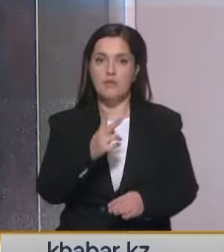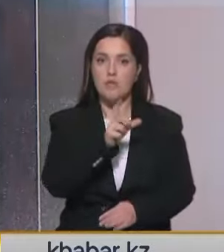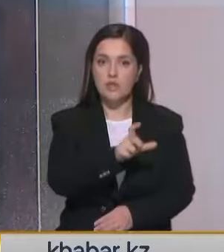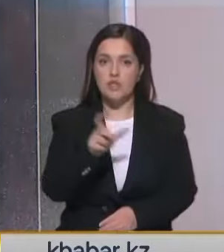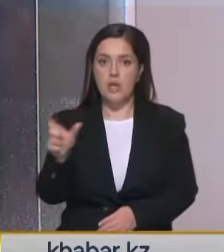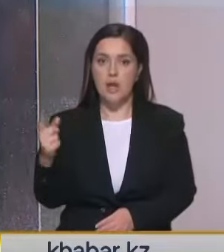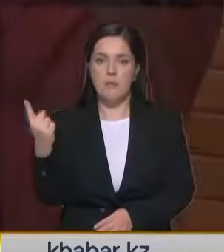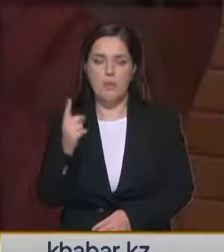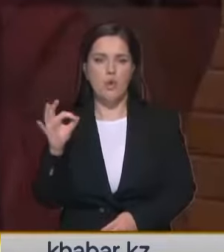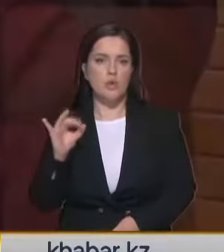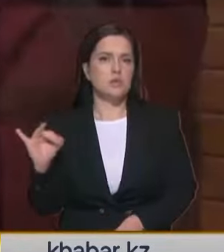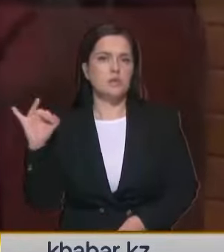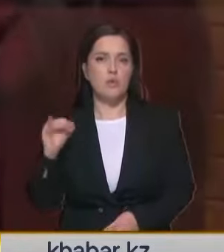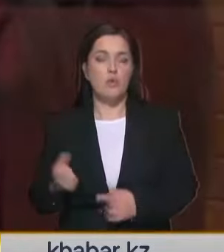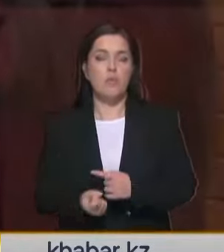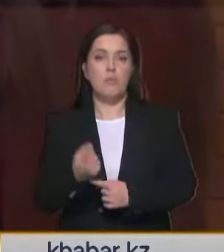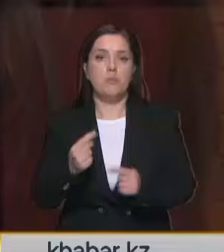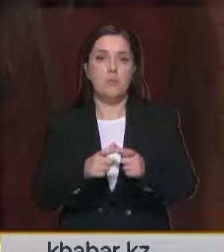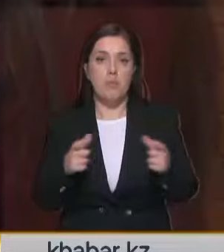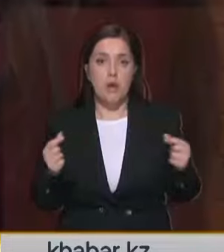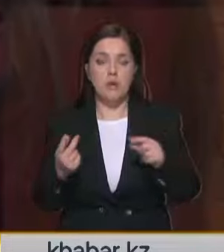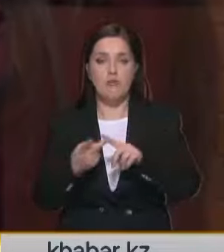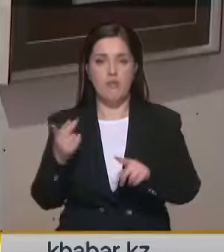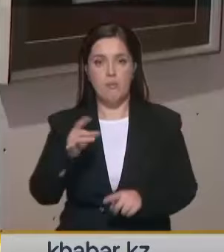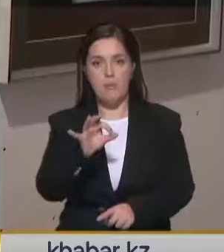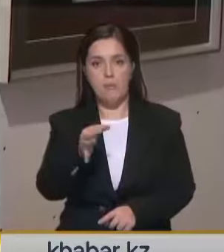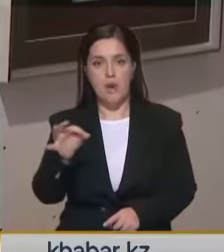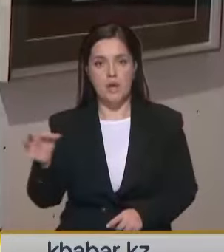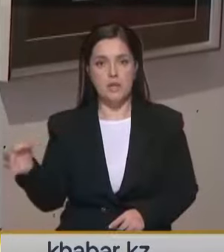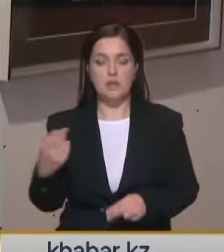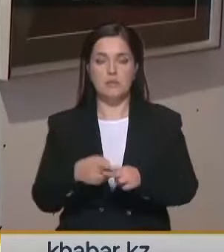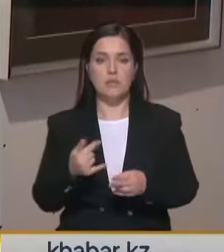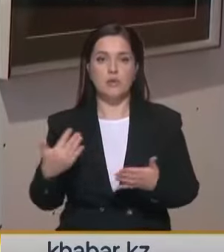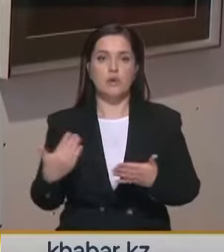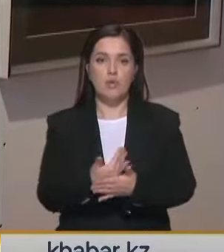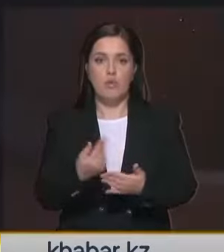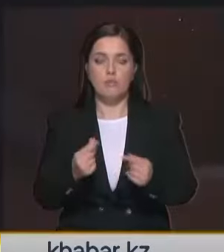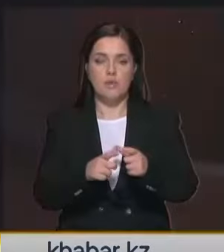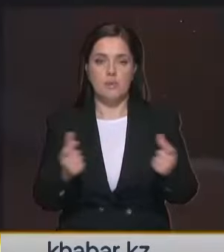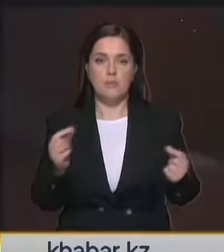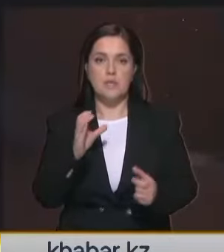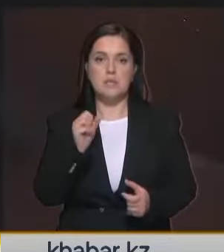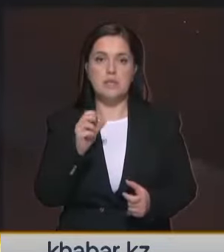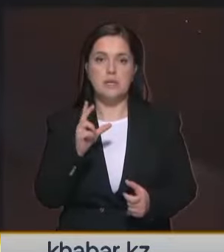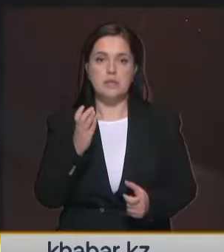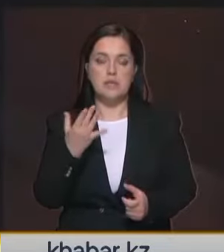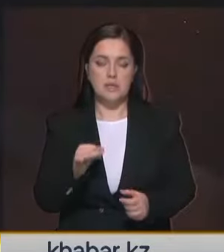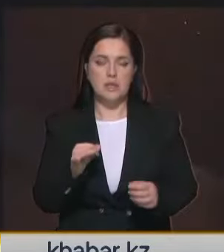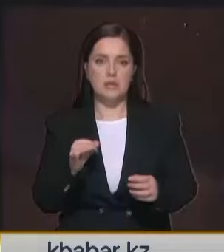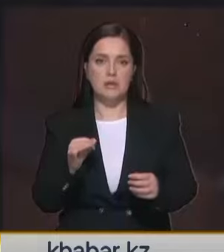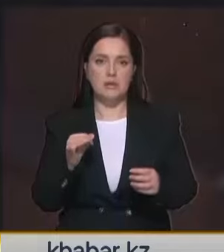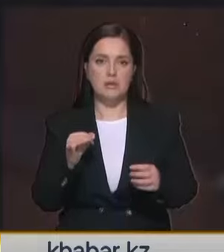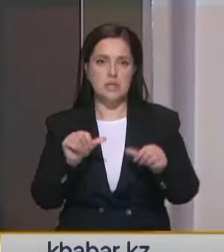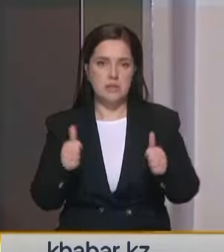Первая посвящена истории бумажных денег, вторая – монетам. Особый акцент сделан на новую серию банкнот – сакский стиль. Сакский